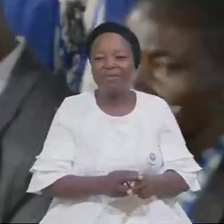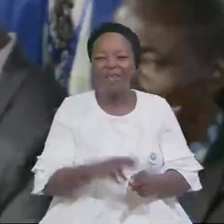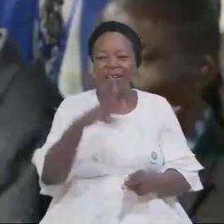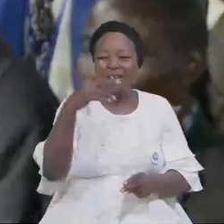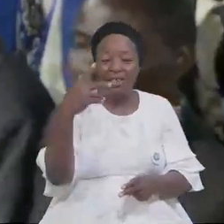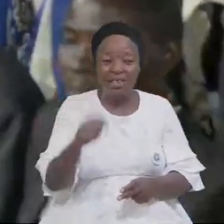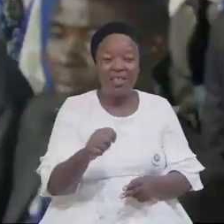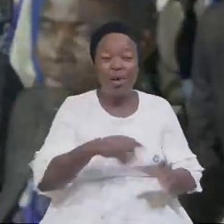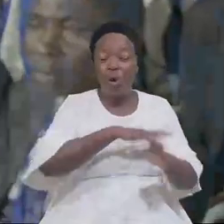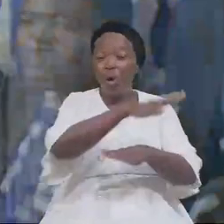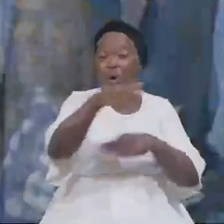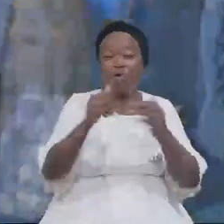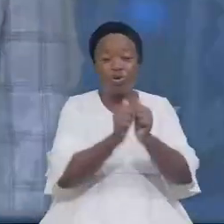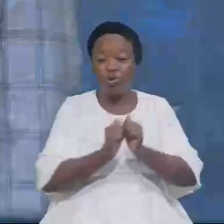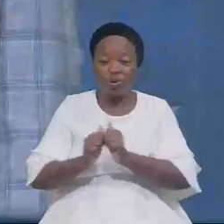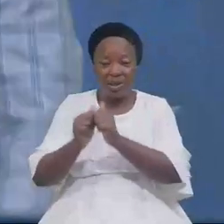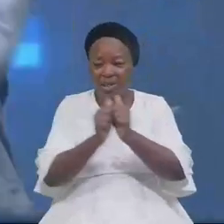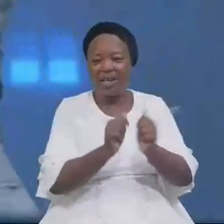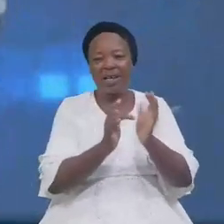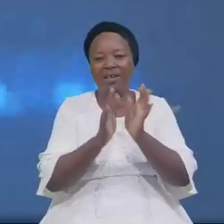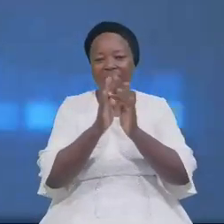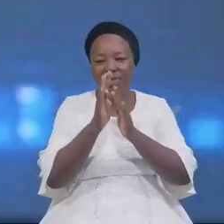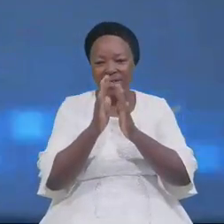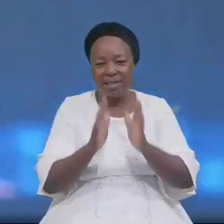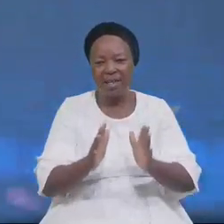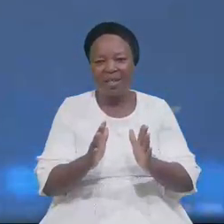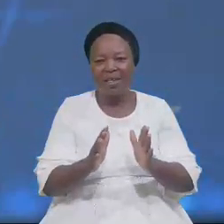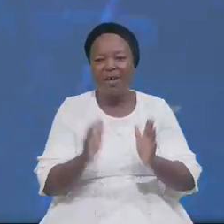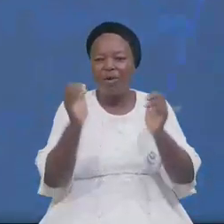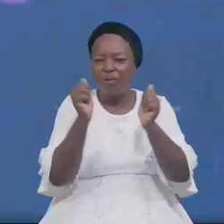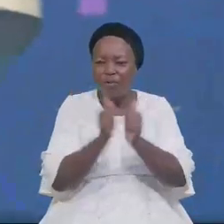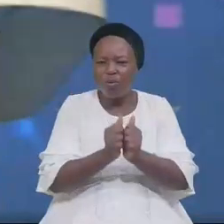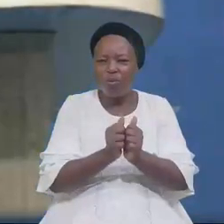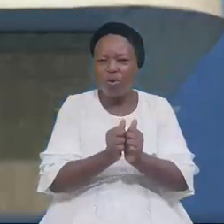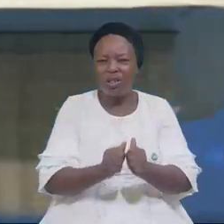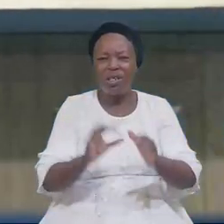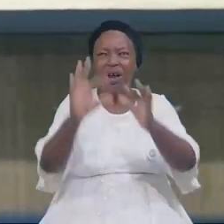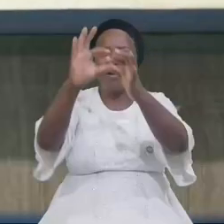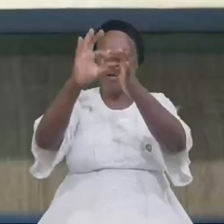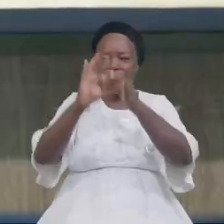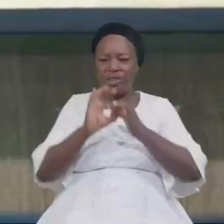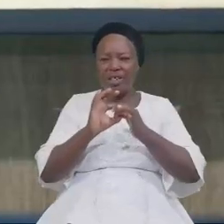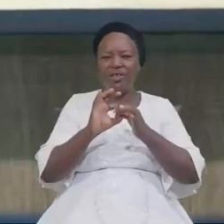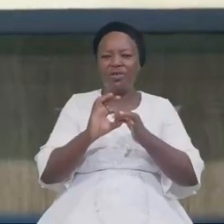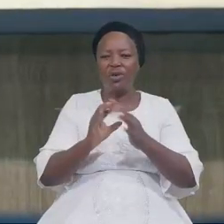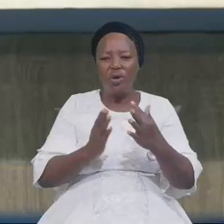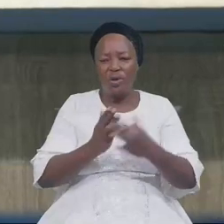Le chrétien entier avec la réconciliation à travers la foi.